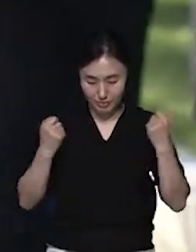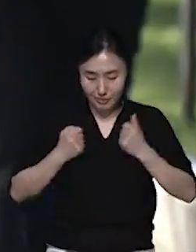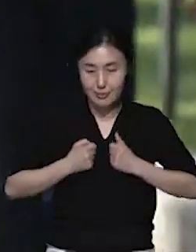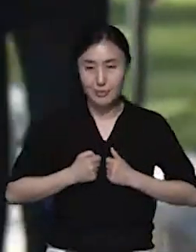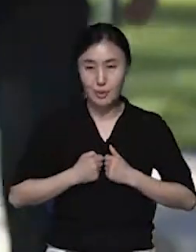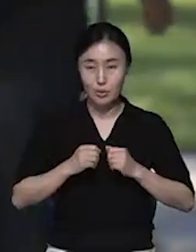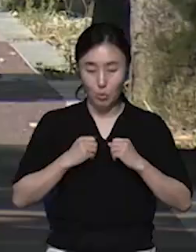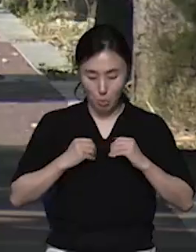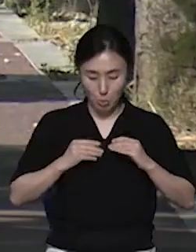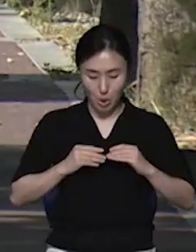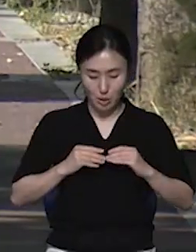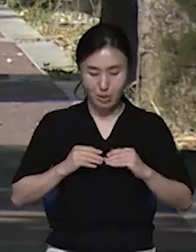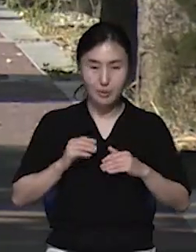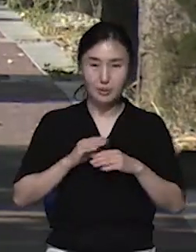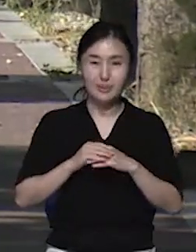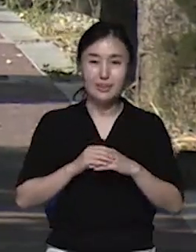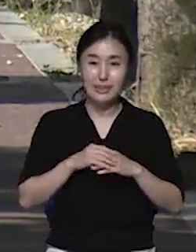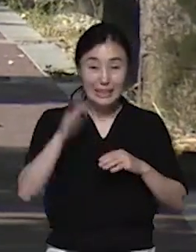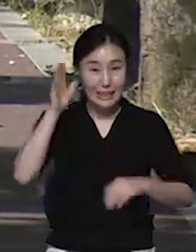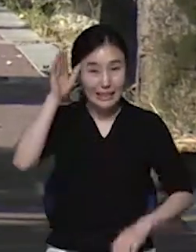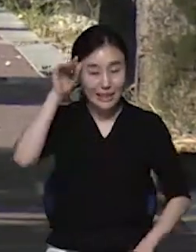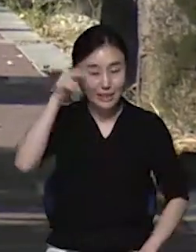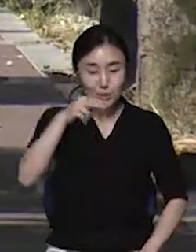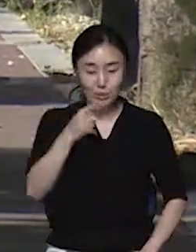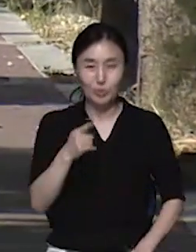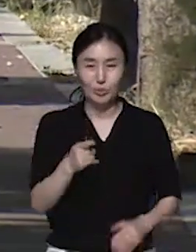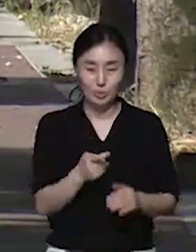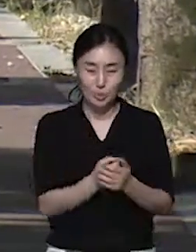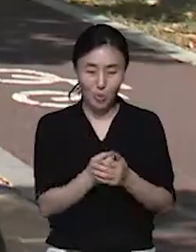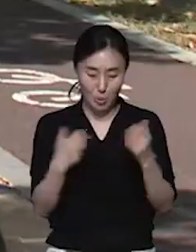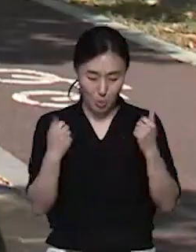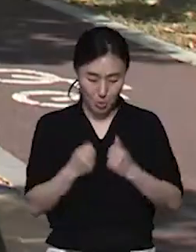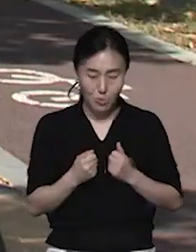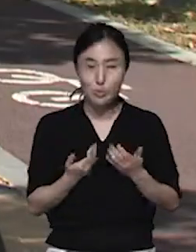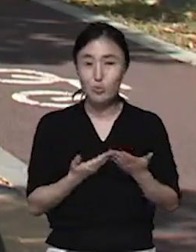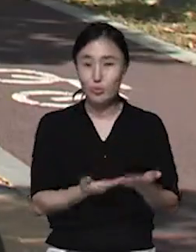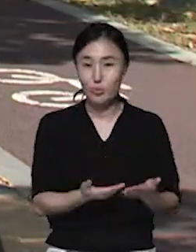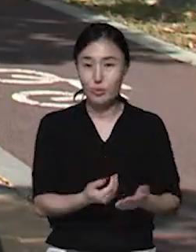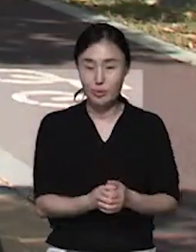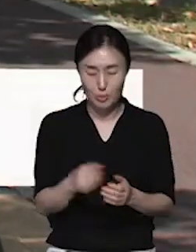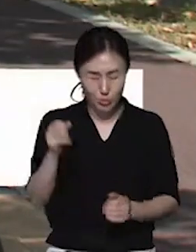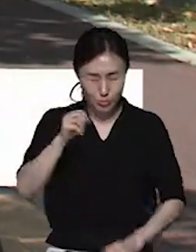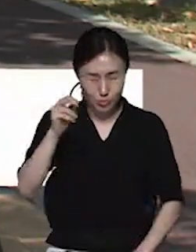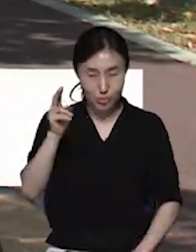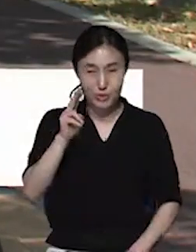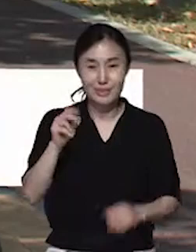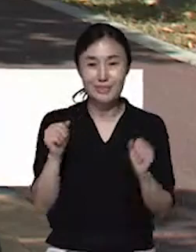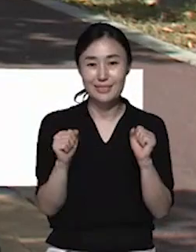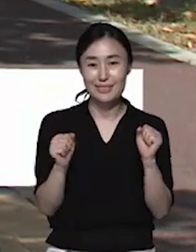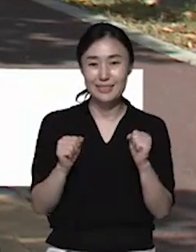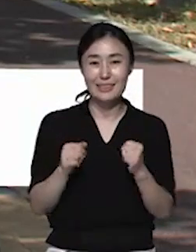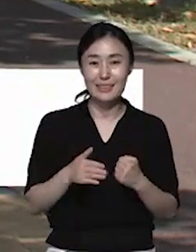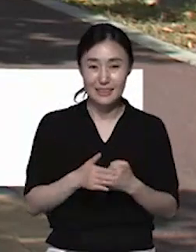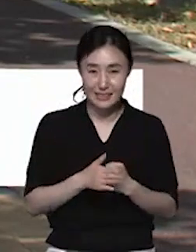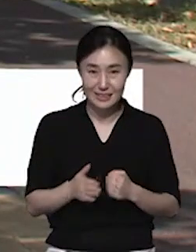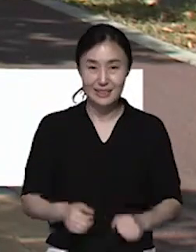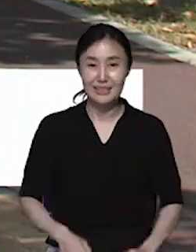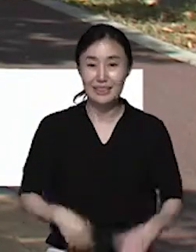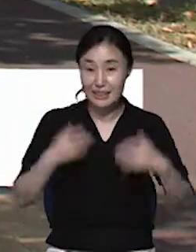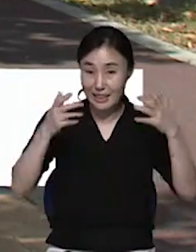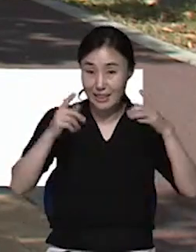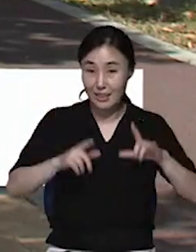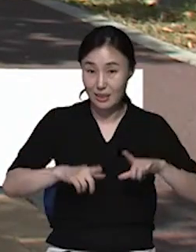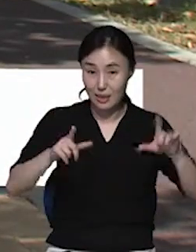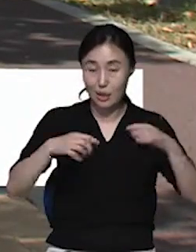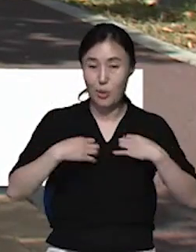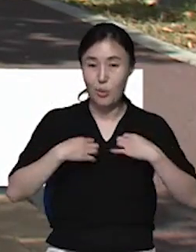옷에 껴입는 건 반려동물도 마찬가지입니다. 갑자기 확 추워져가지고 이제